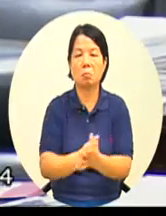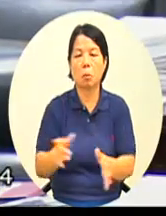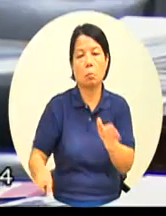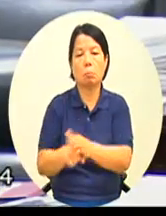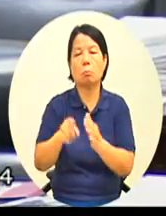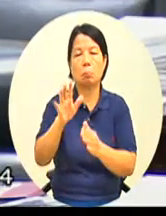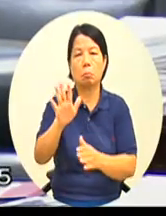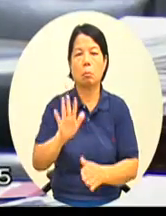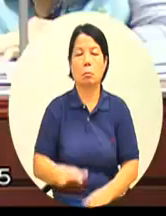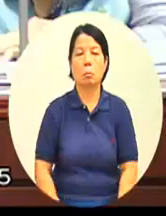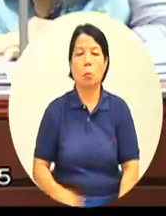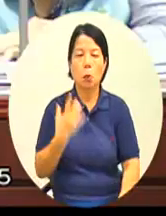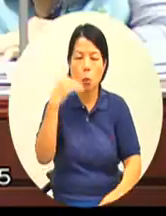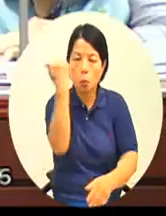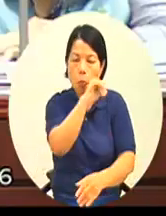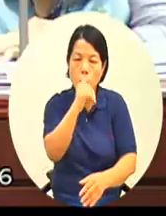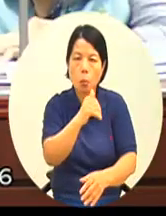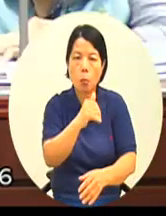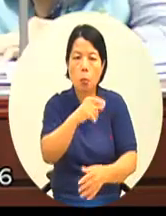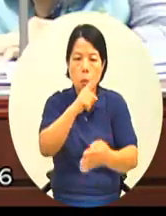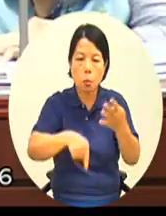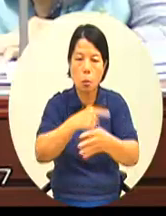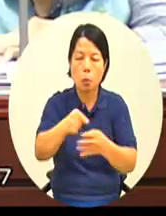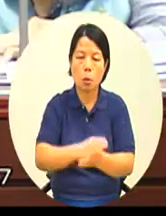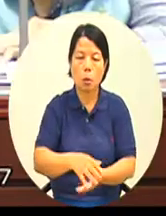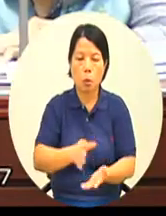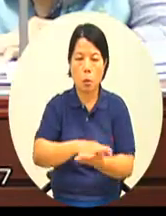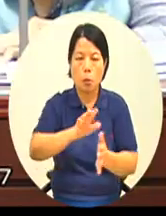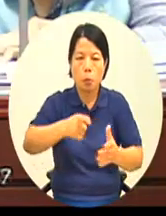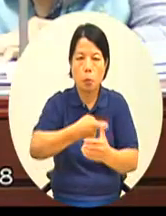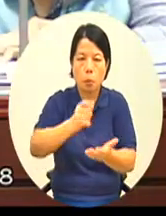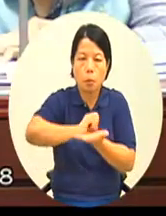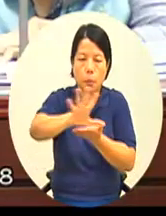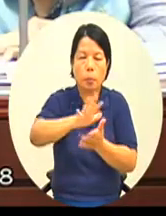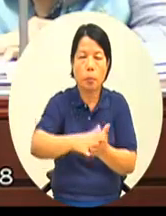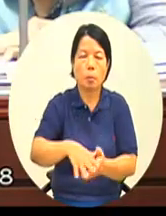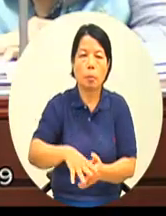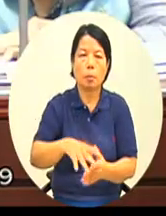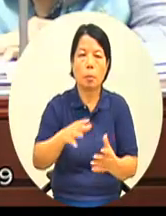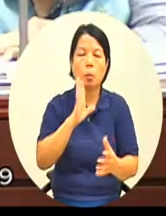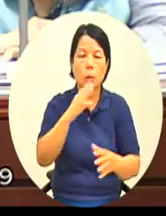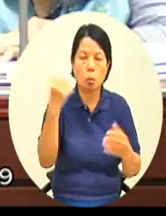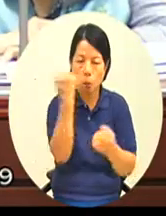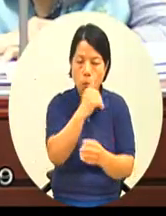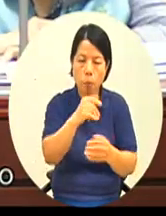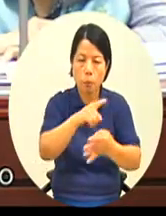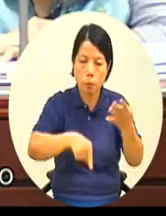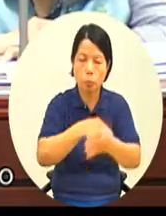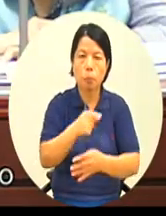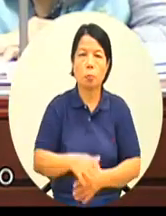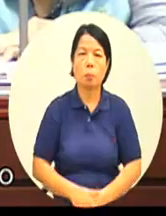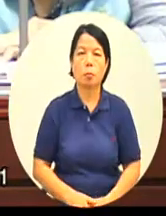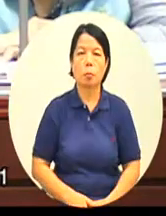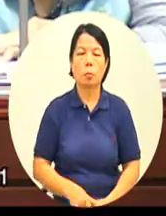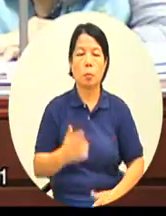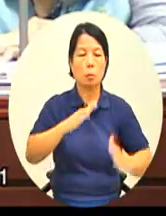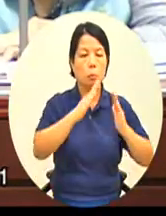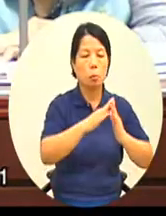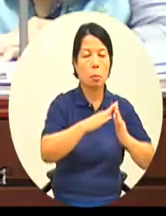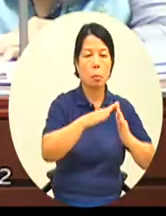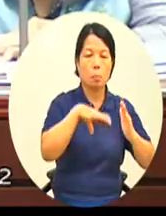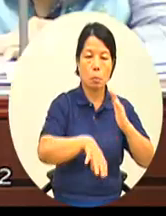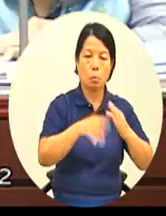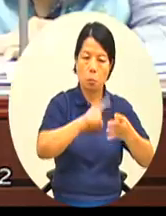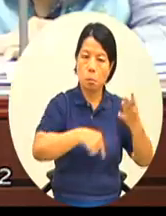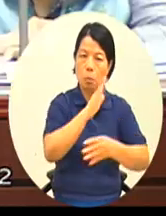如果是突发事件， 对啊， 经由报备的话，一些天灾或是突发事件可以经， 不是天灾啊，是他家里有事啊。 那